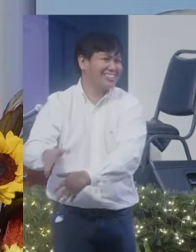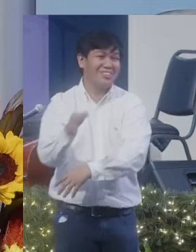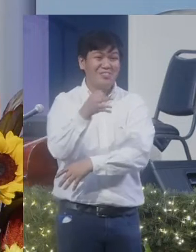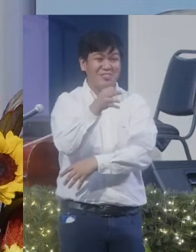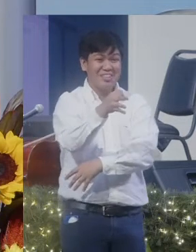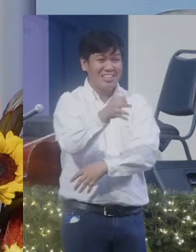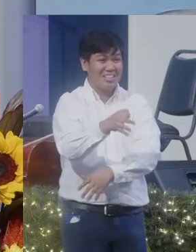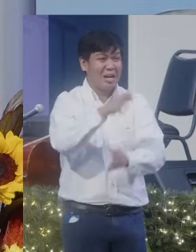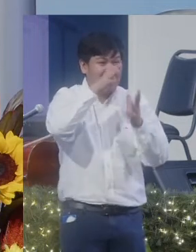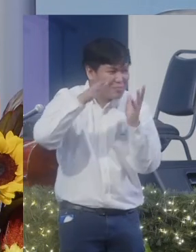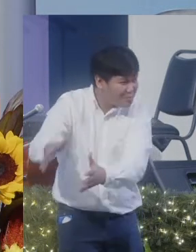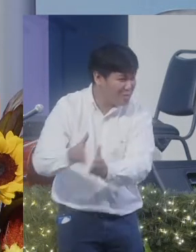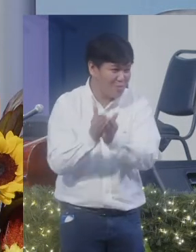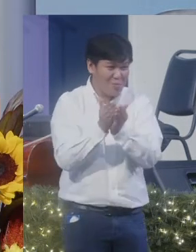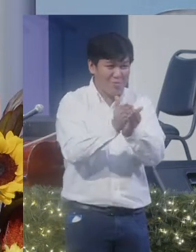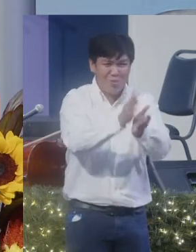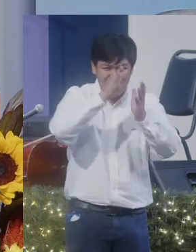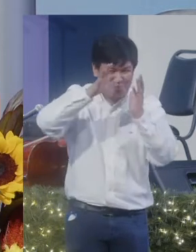Everything!